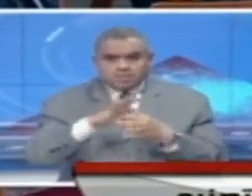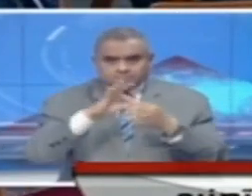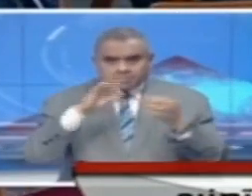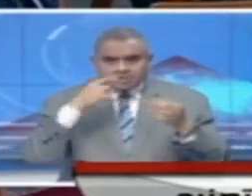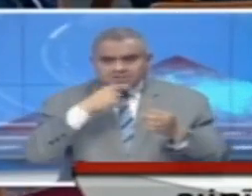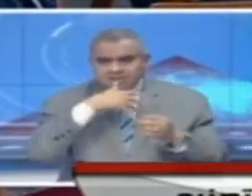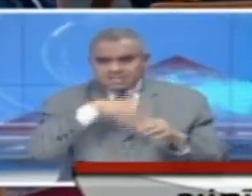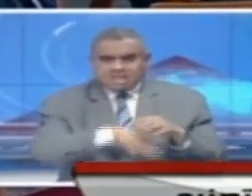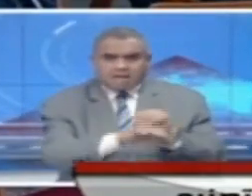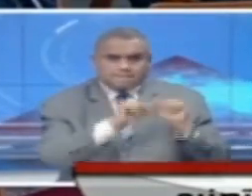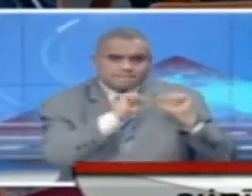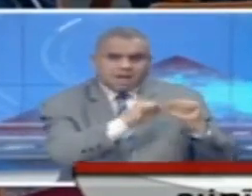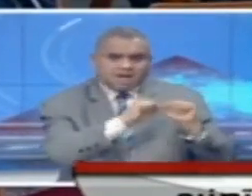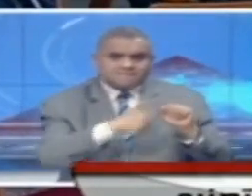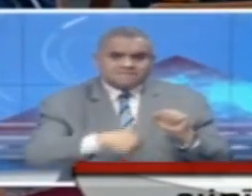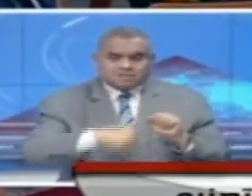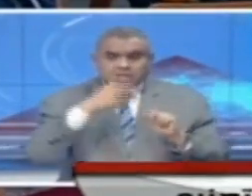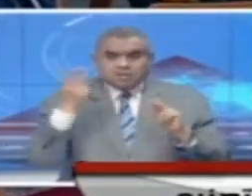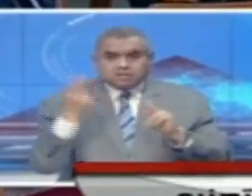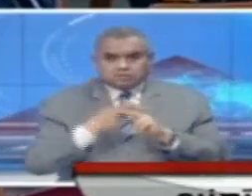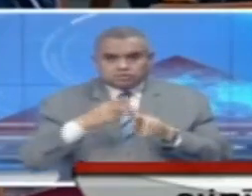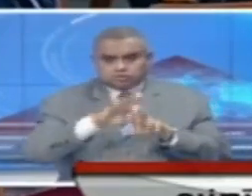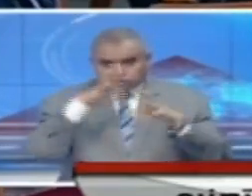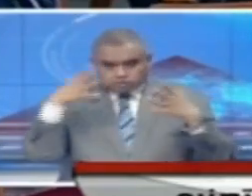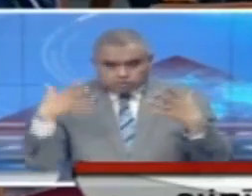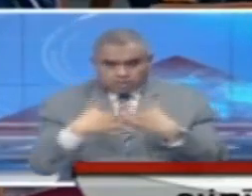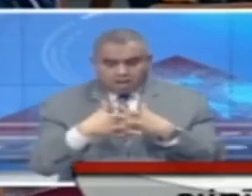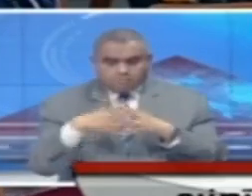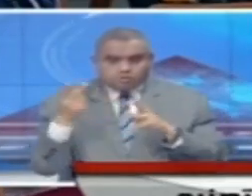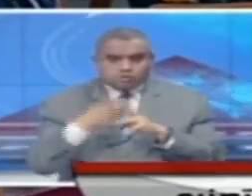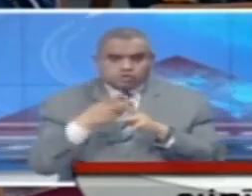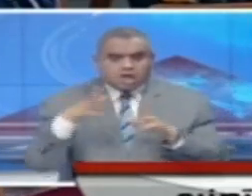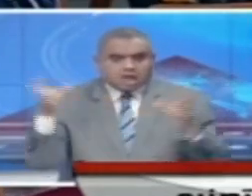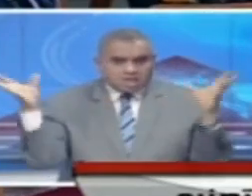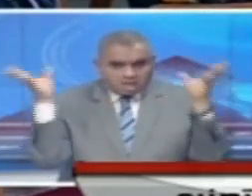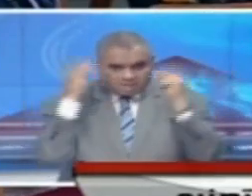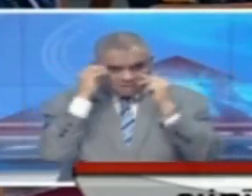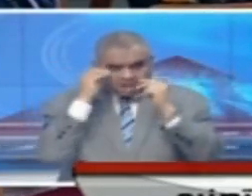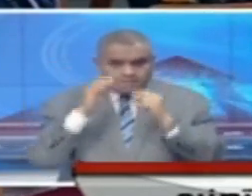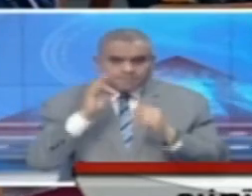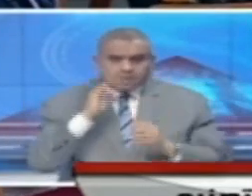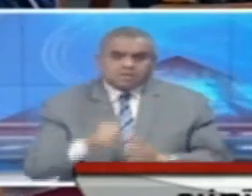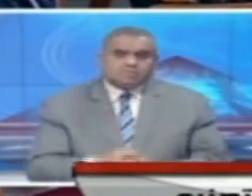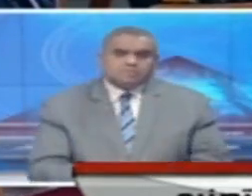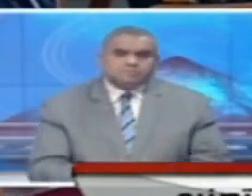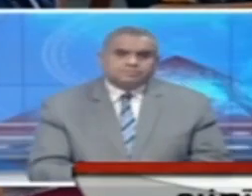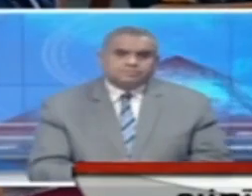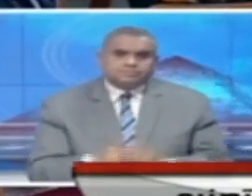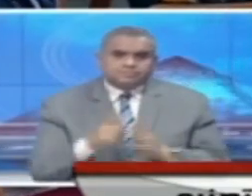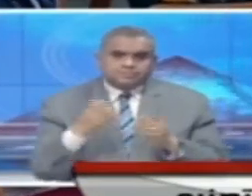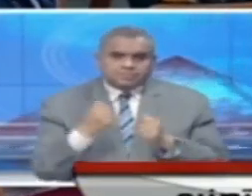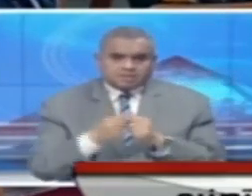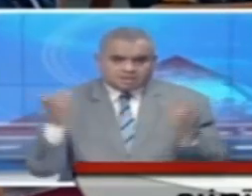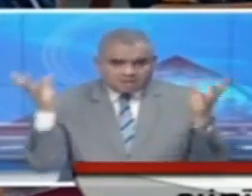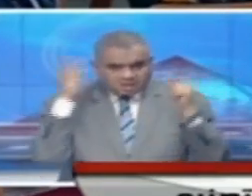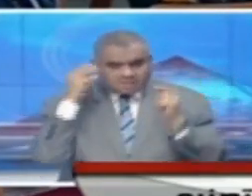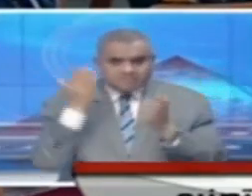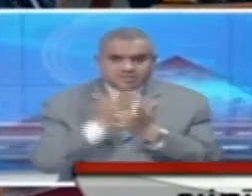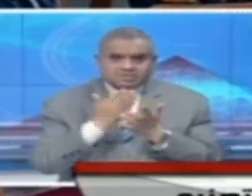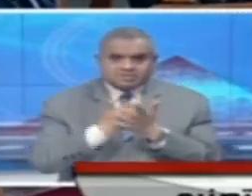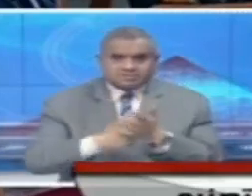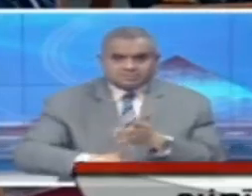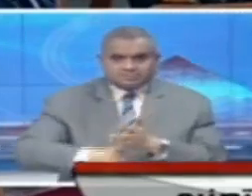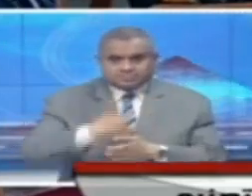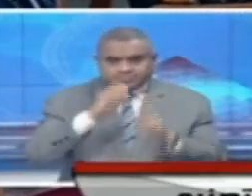وموضوع مهم انه يصل لكم بشكل جيد. وانا اللي بقول بشكل جيد ليه؟ لان انا دايما في كل